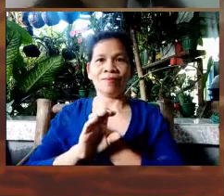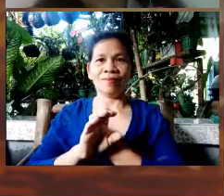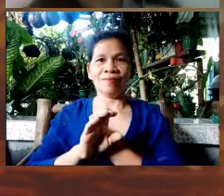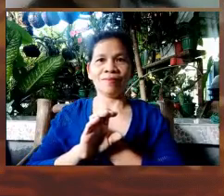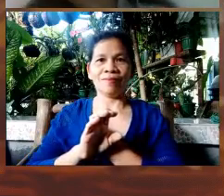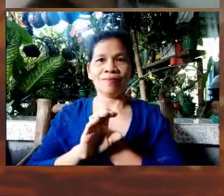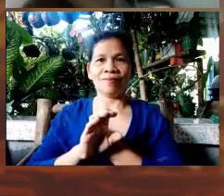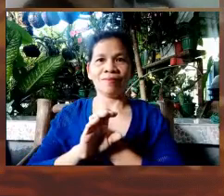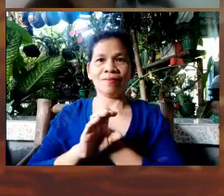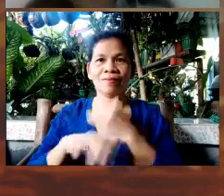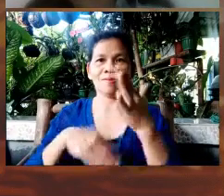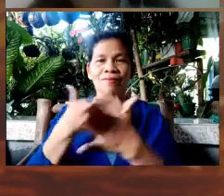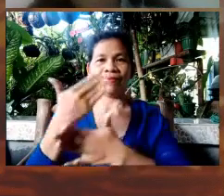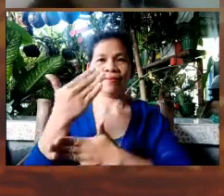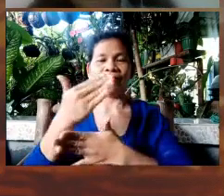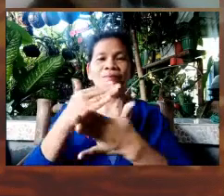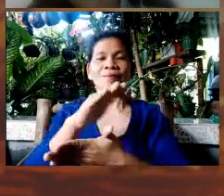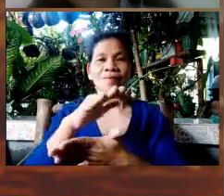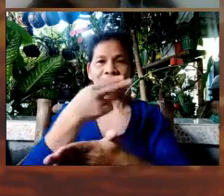Hebreo 9